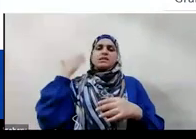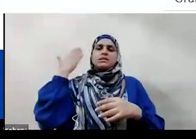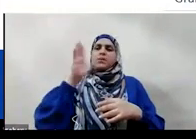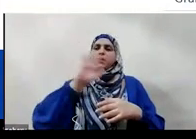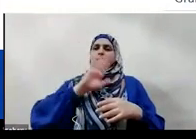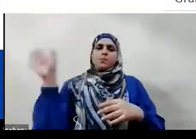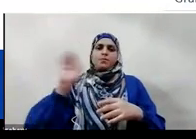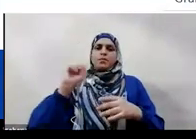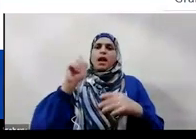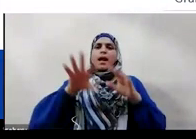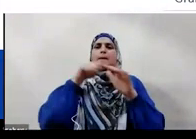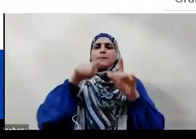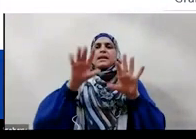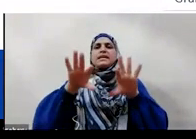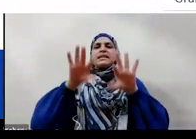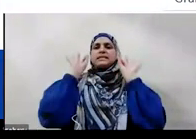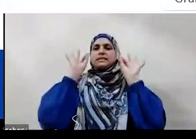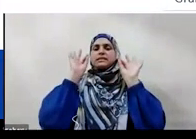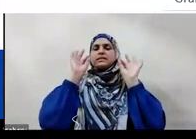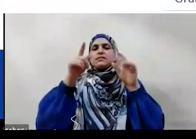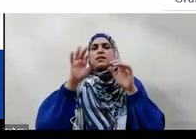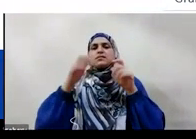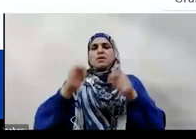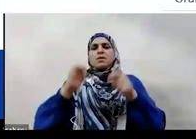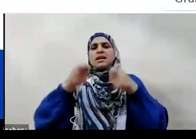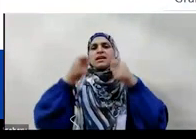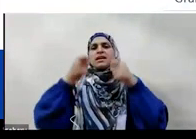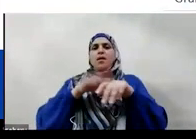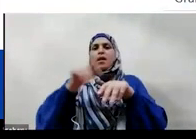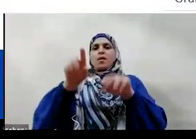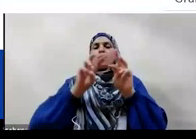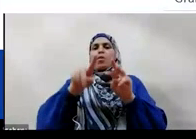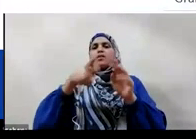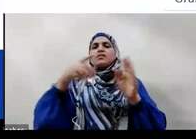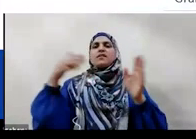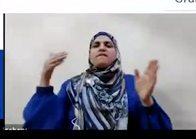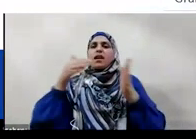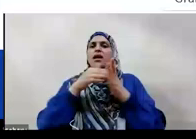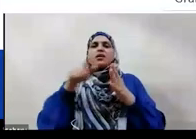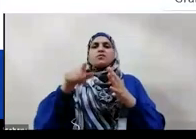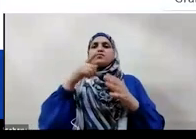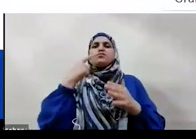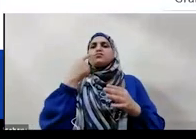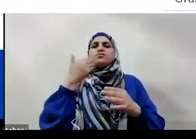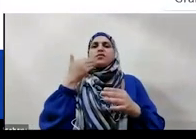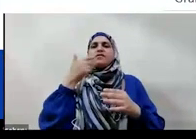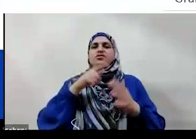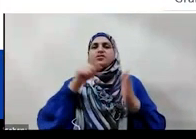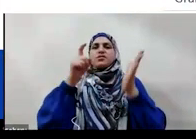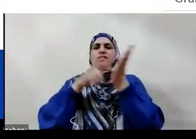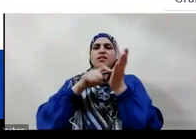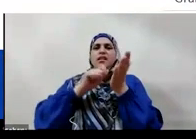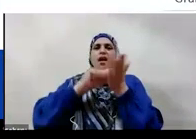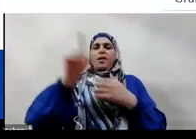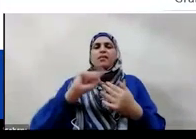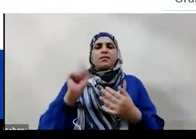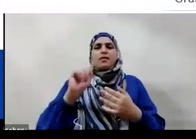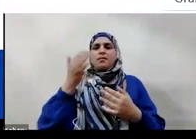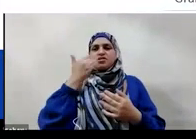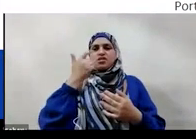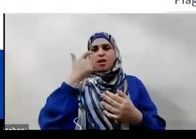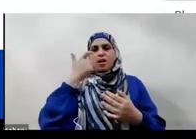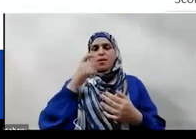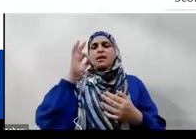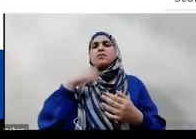هفضل اعمل واسلم الدوكيومنتس على اللينك ده، بس في الاخر خالص مش هيبقى فيه زرار للسبمشن. فاتاكد